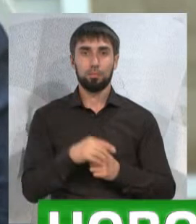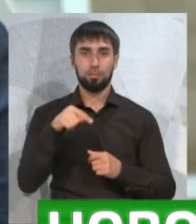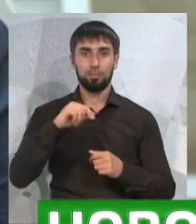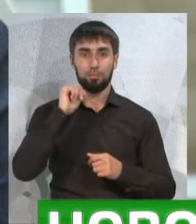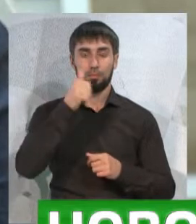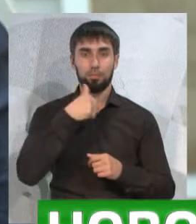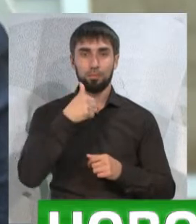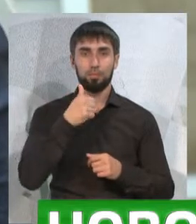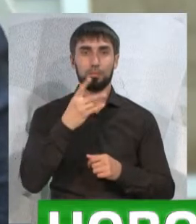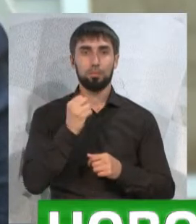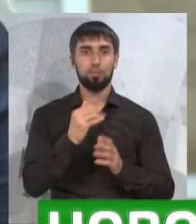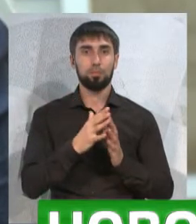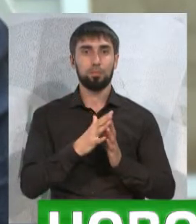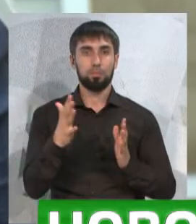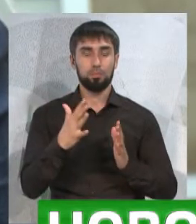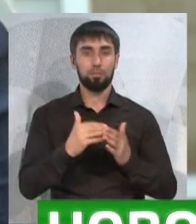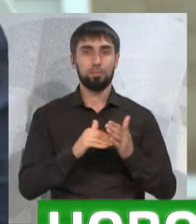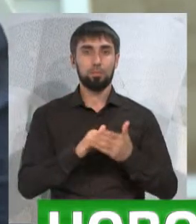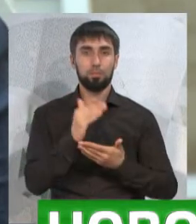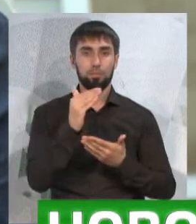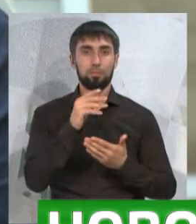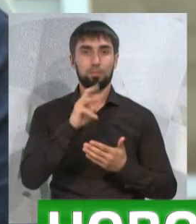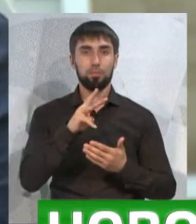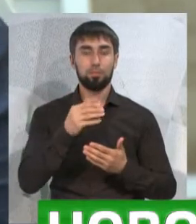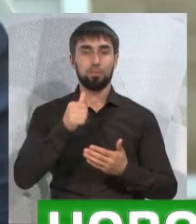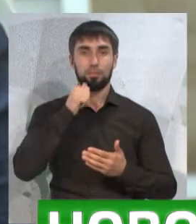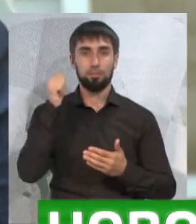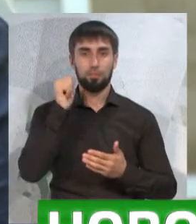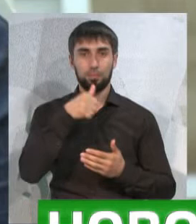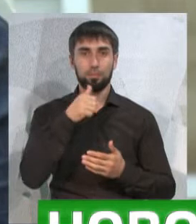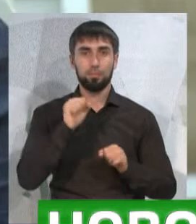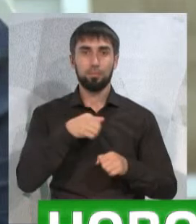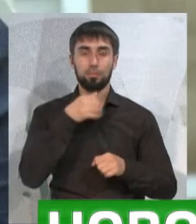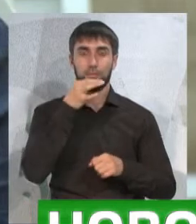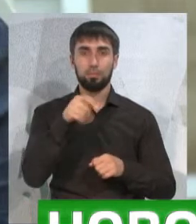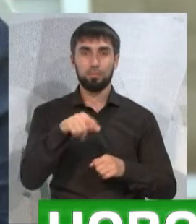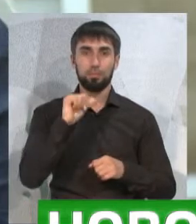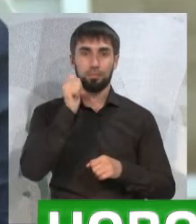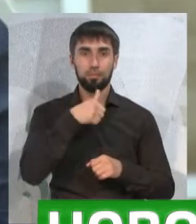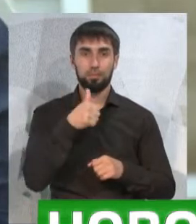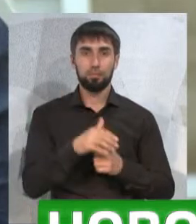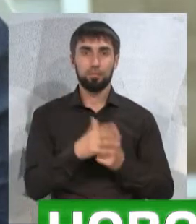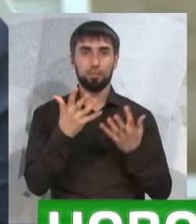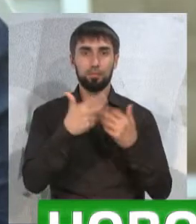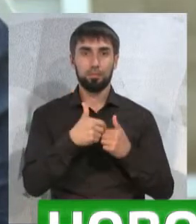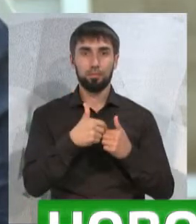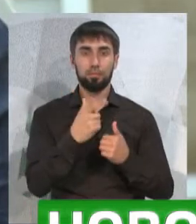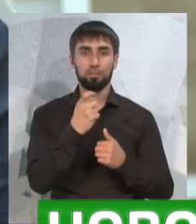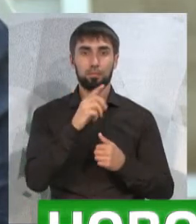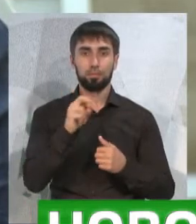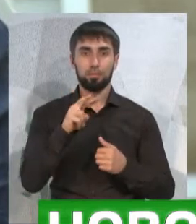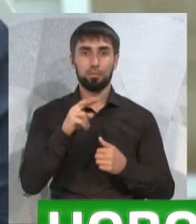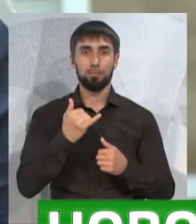году намного выше, чем в предыдущие годы. Отрадно отметить, что в этом году количество сдаваемых результатов у